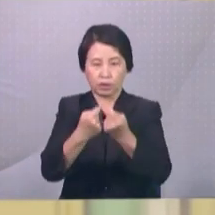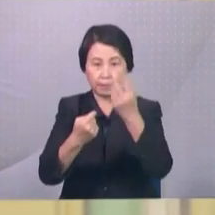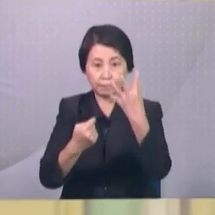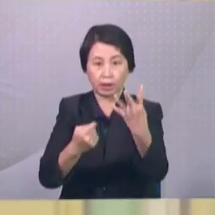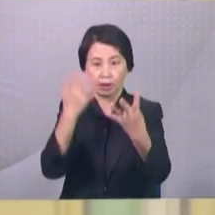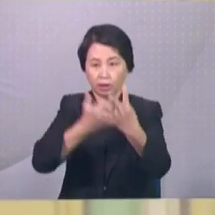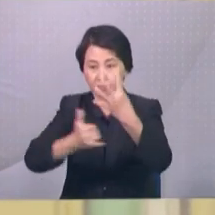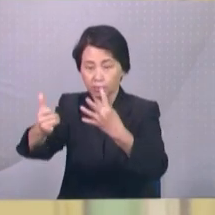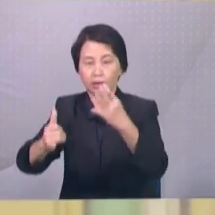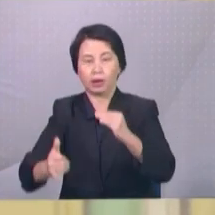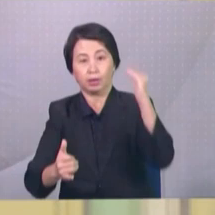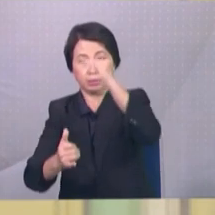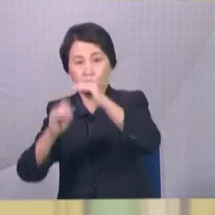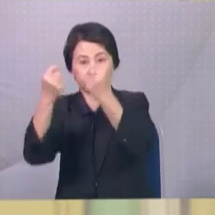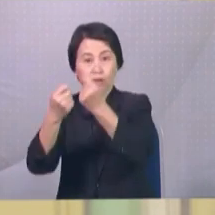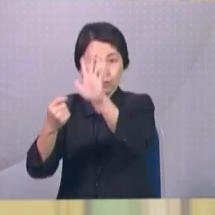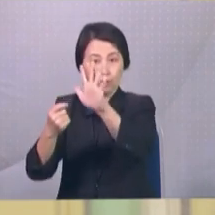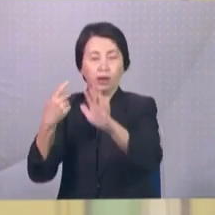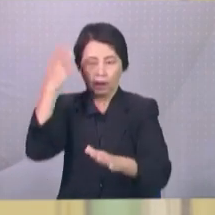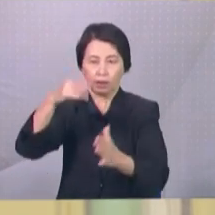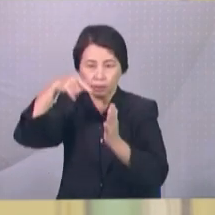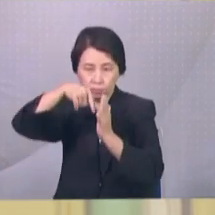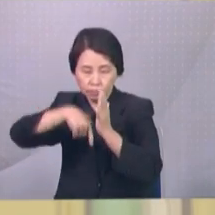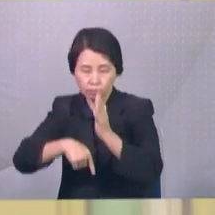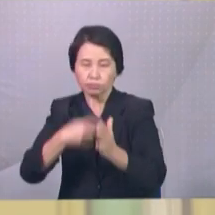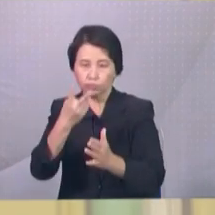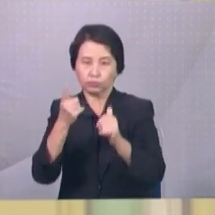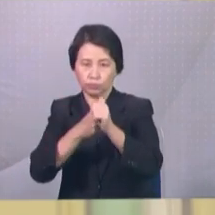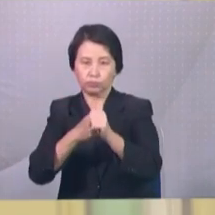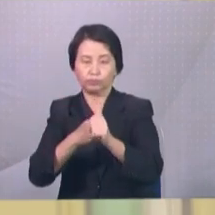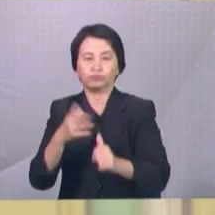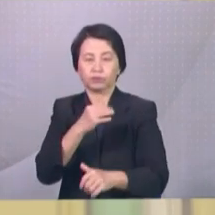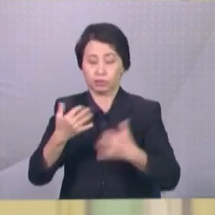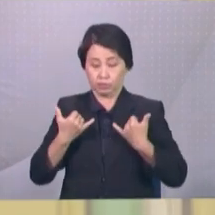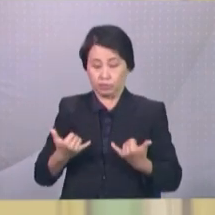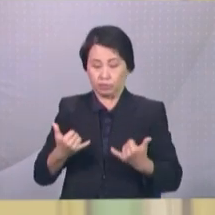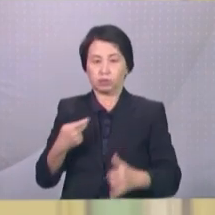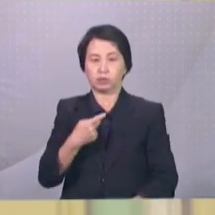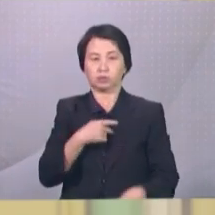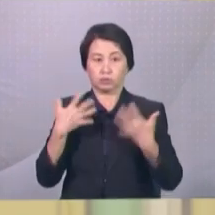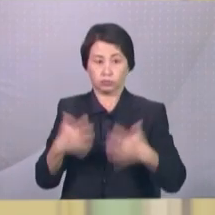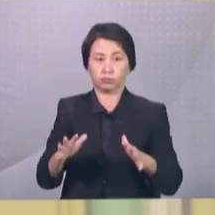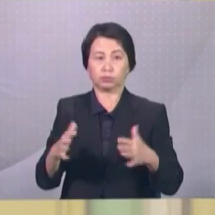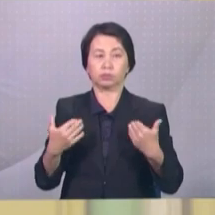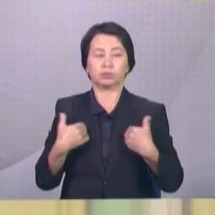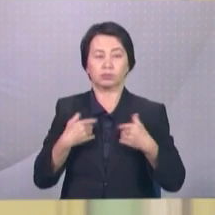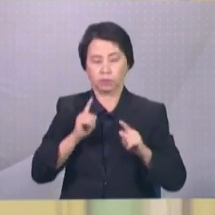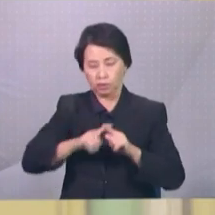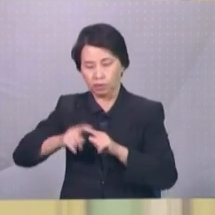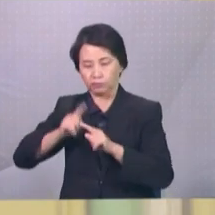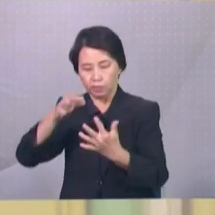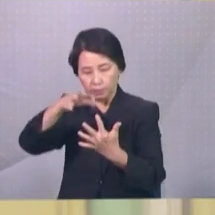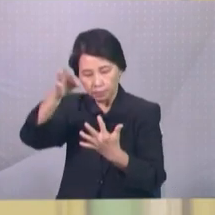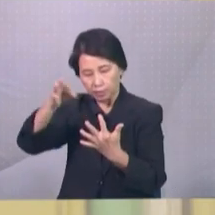ini akan masuk tingkatan 5 dan sebagainya. Kita akan perincikan hal tersebut, dan sekarang ini kita telah ada pelbagai